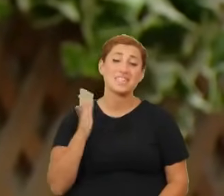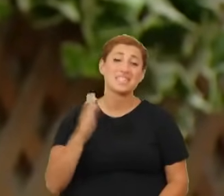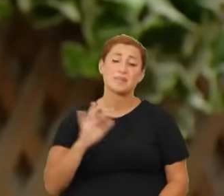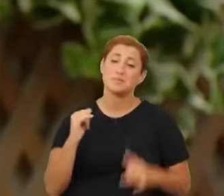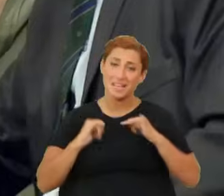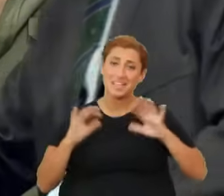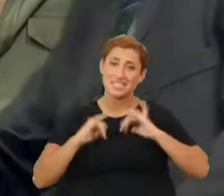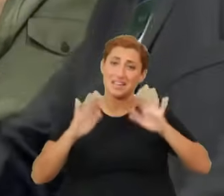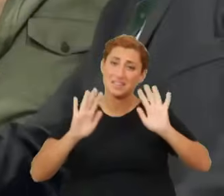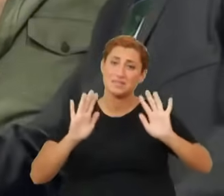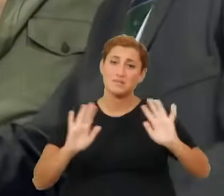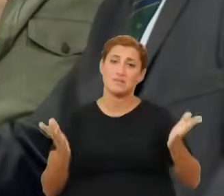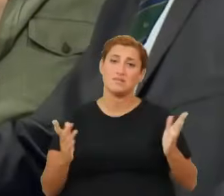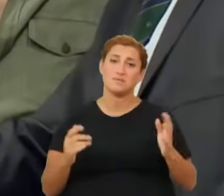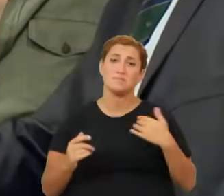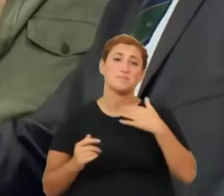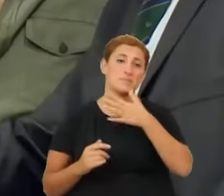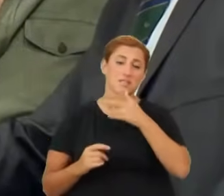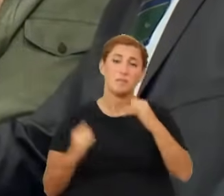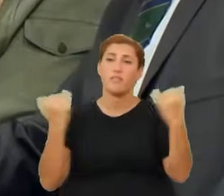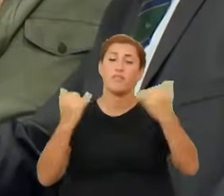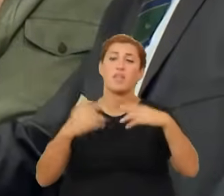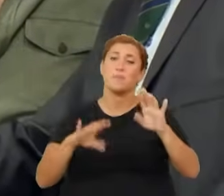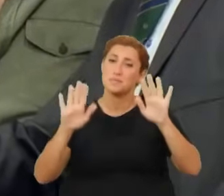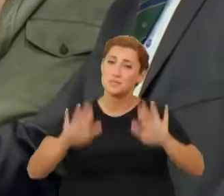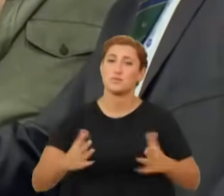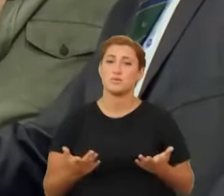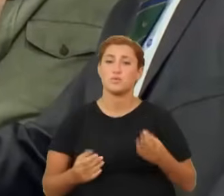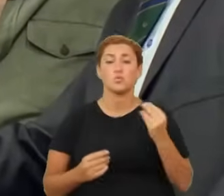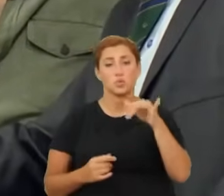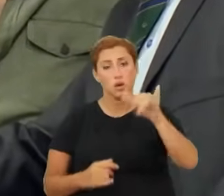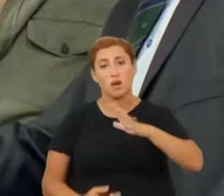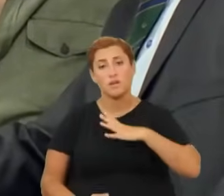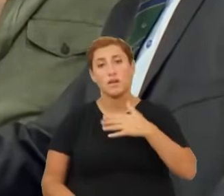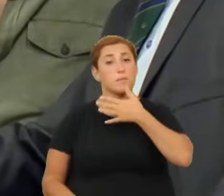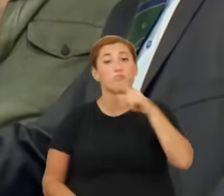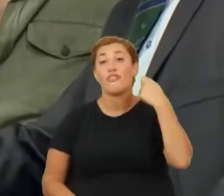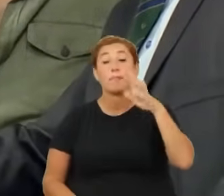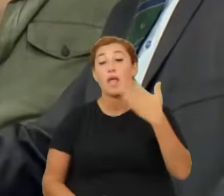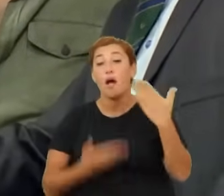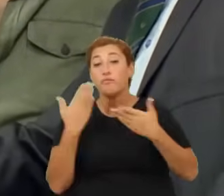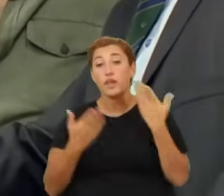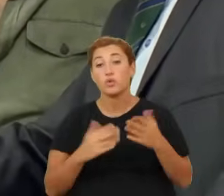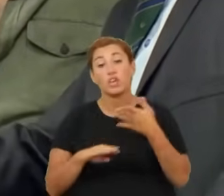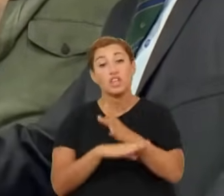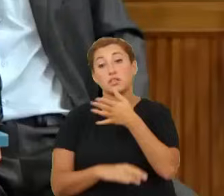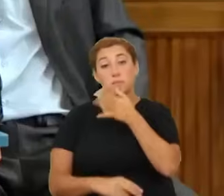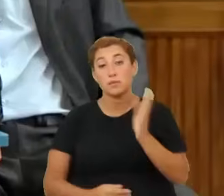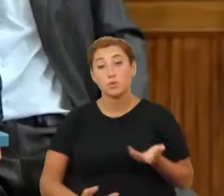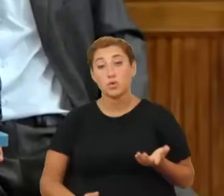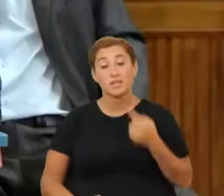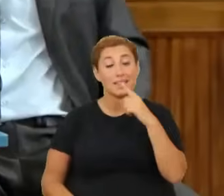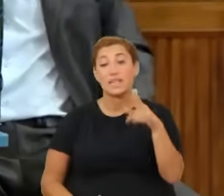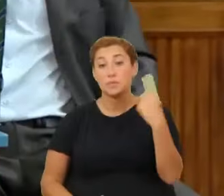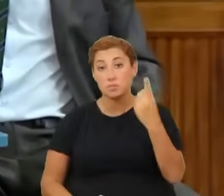tamam. Sakin olun. Sakin olun ya. Bir serin olun. Hemen birbirinize girmeyin ya. Çocuk da haklı. Bilmiyoruz film ne anlatıyor. Hakikaten bilmiyoruz.